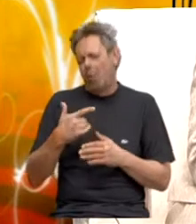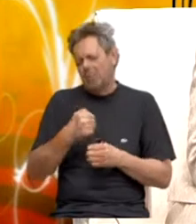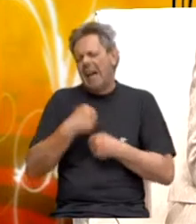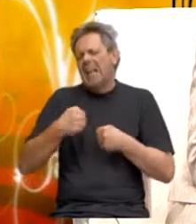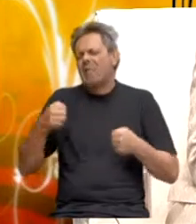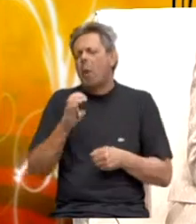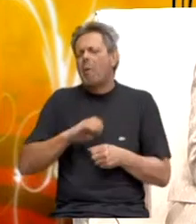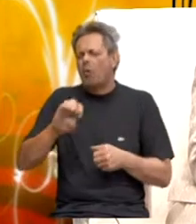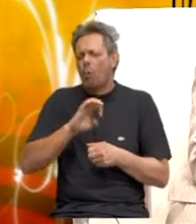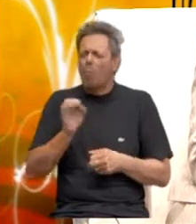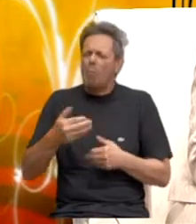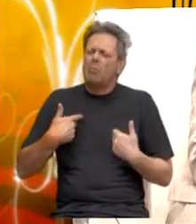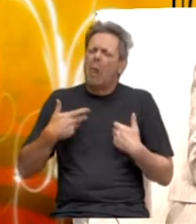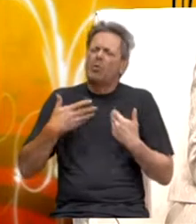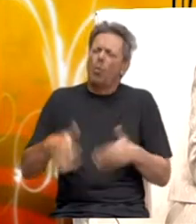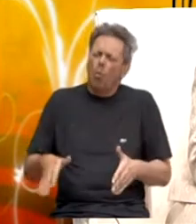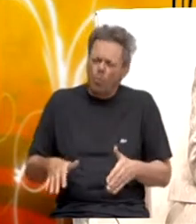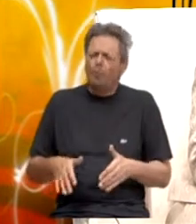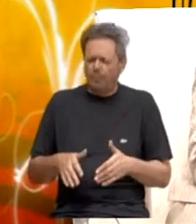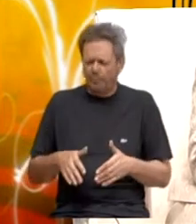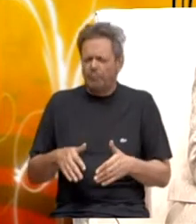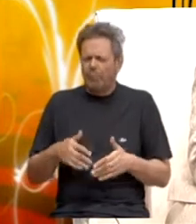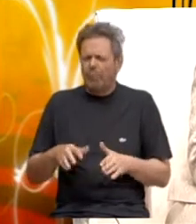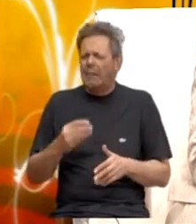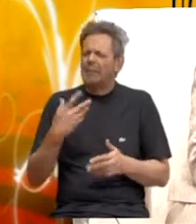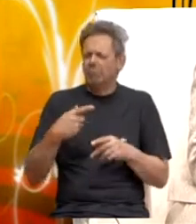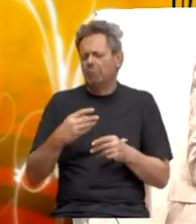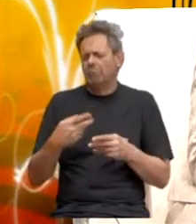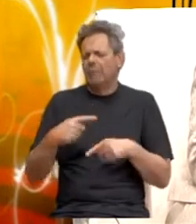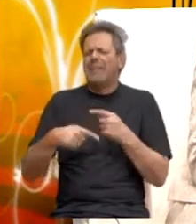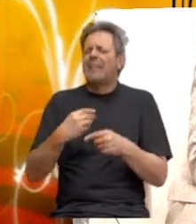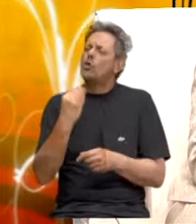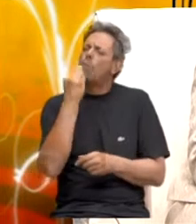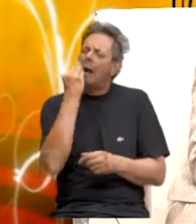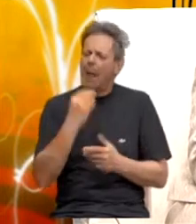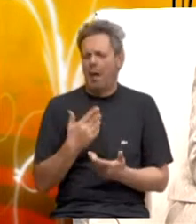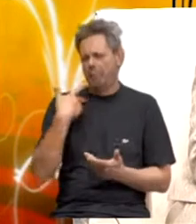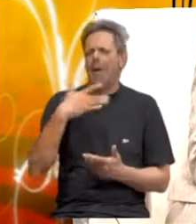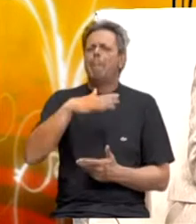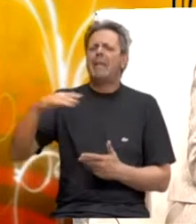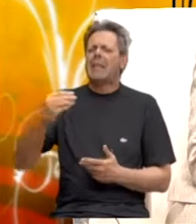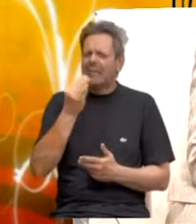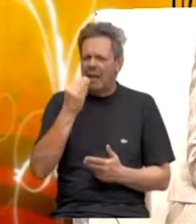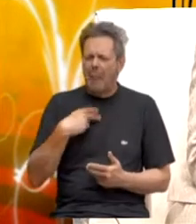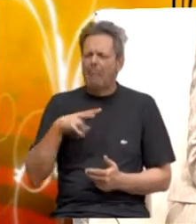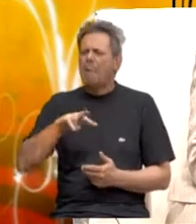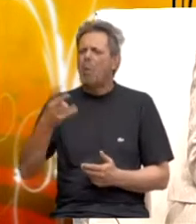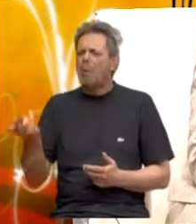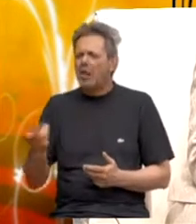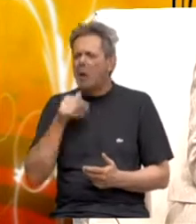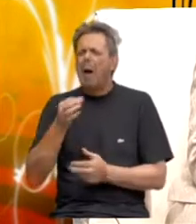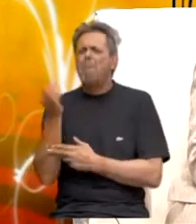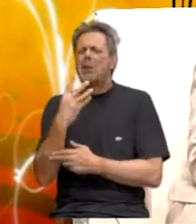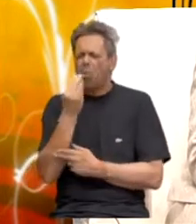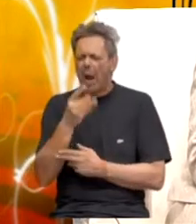Pogubili smo onu našu dobru tradiciju mediteranske prehrane i prešli smo na ovu svakodnevnu brzu hranu koja je jako zločesta i